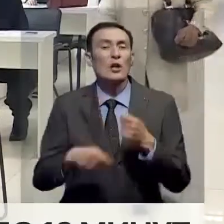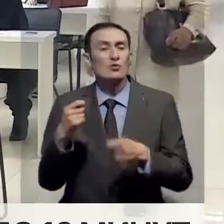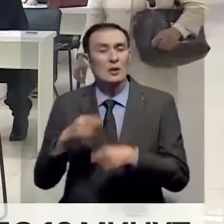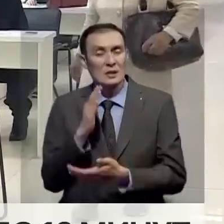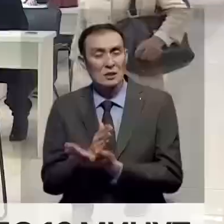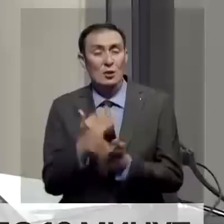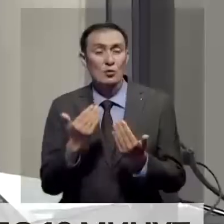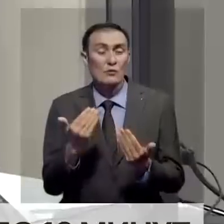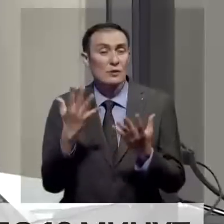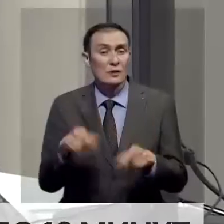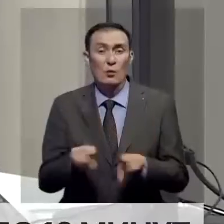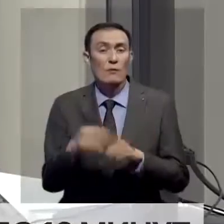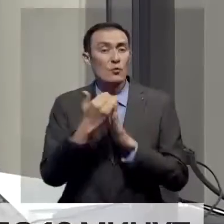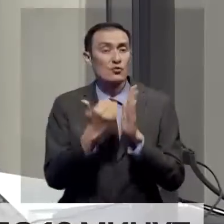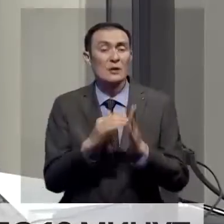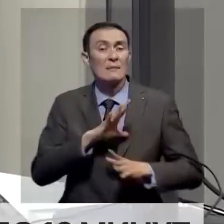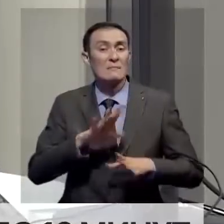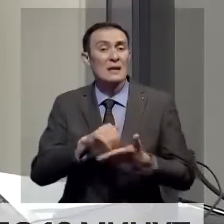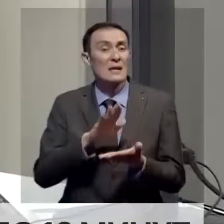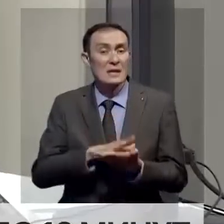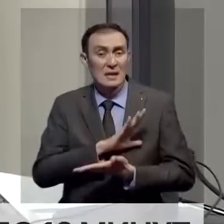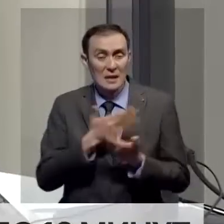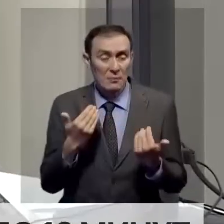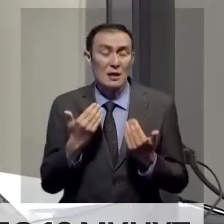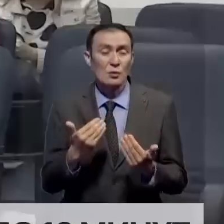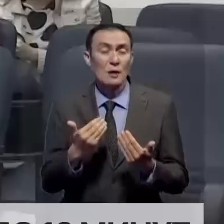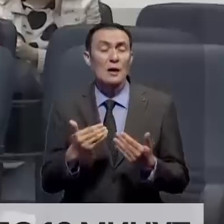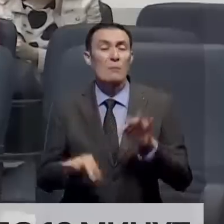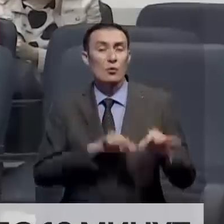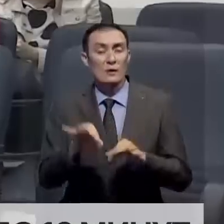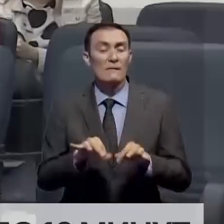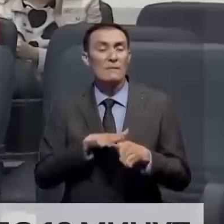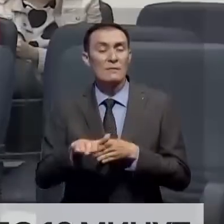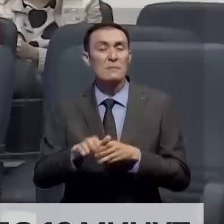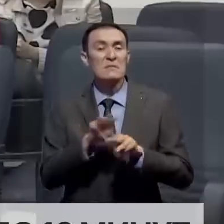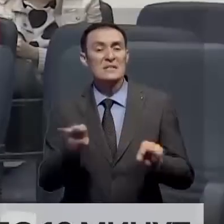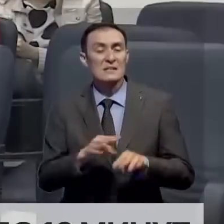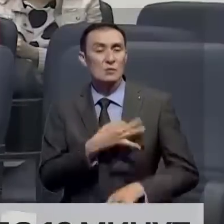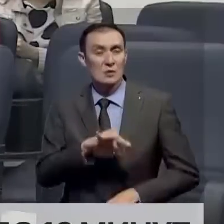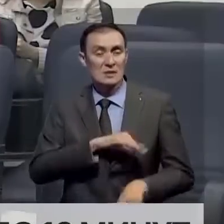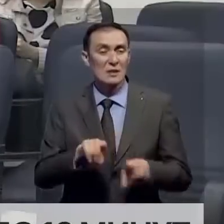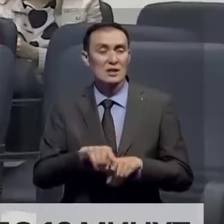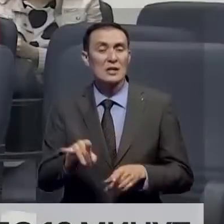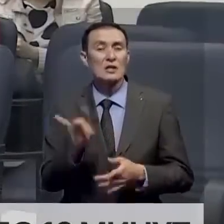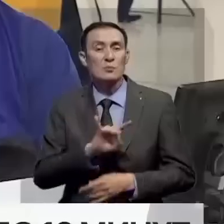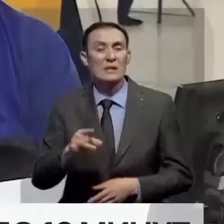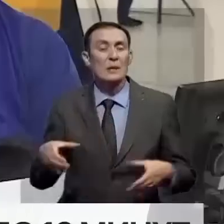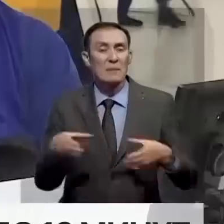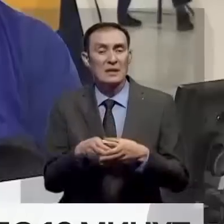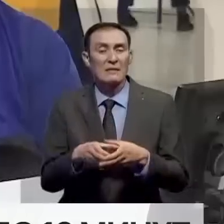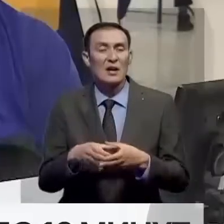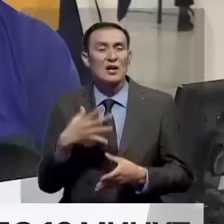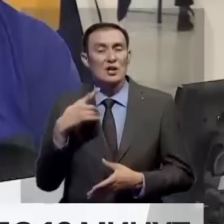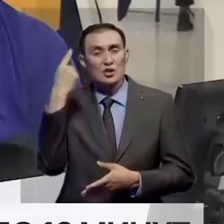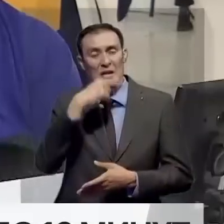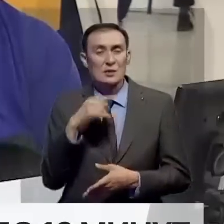нарушителей. До сегодняшнего дня такой учет не вели. Проект реализован Минюстом. В числе разработчиков также Республиканская палата частных